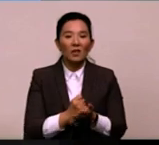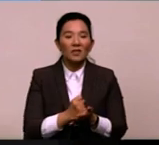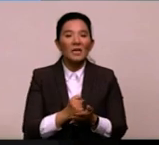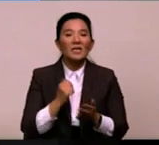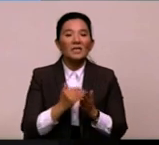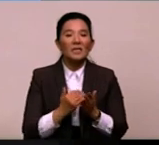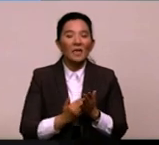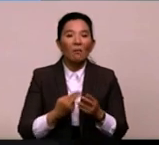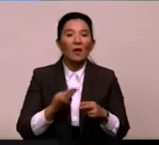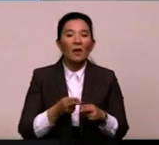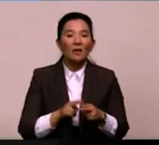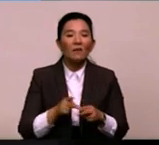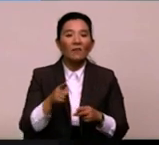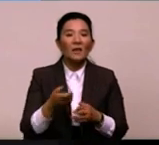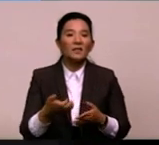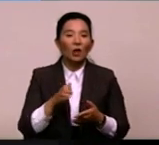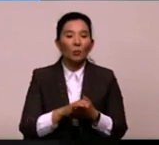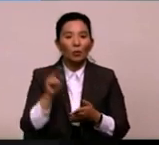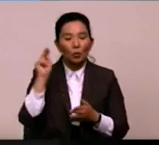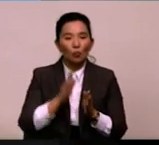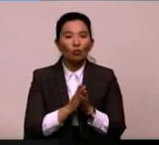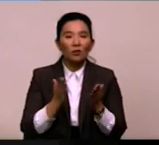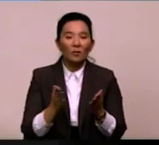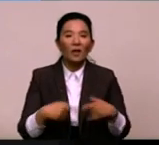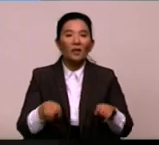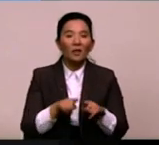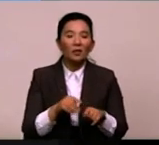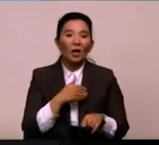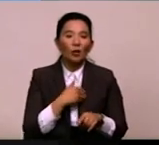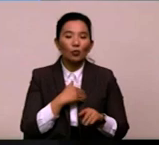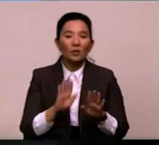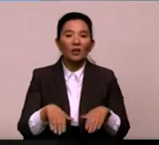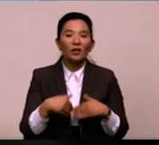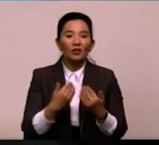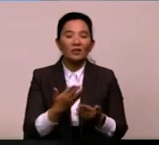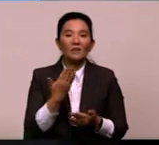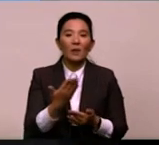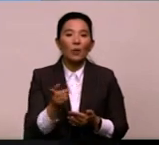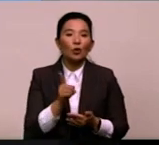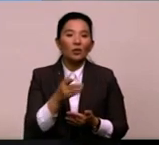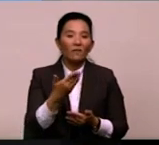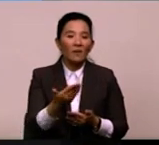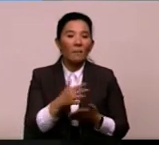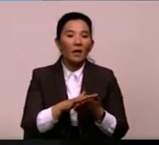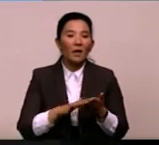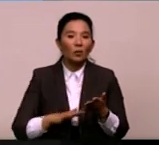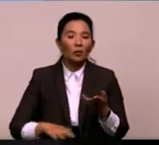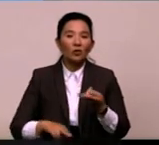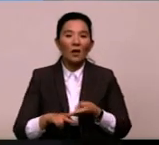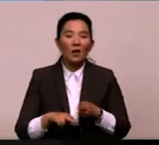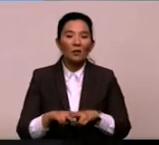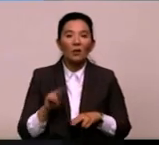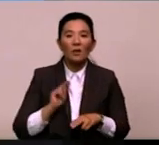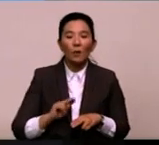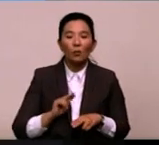местного управления, вы ознакомитесь с учебником. Также я хочу предложить вам, чтобы вы продолжили эту работу